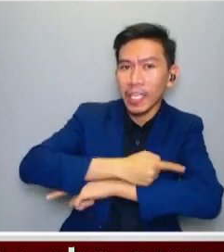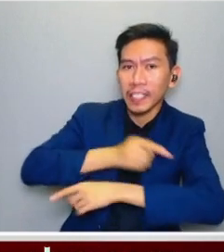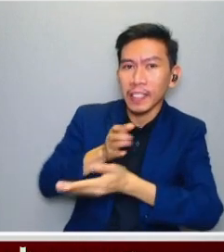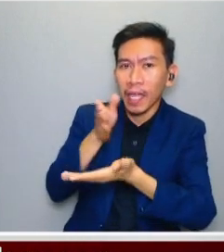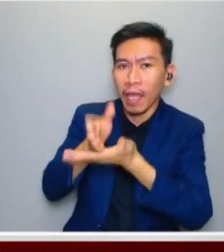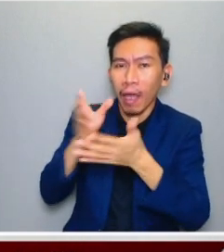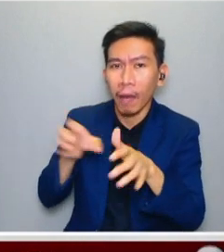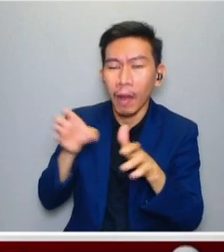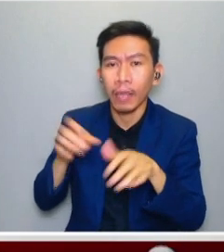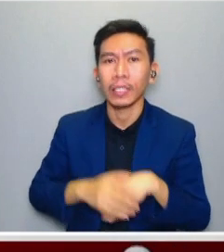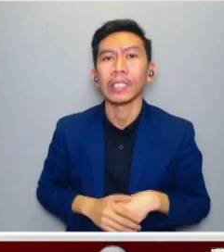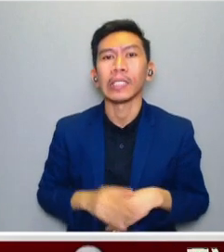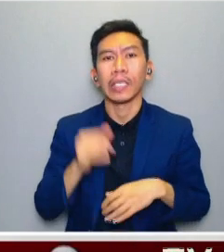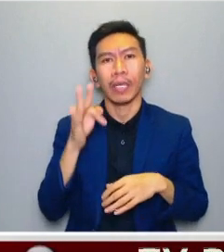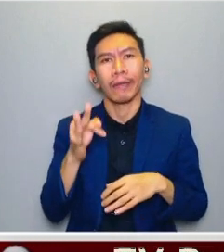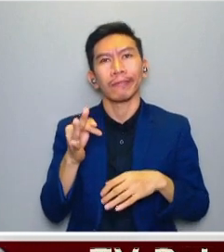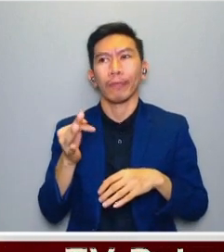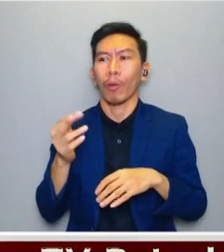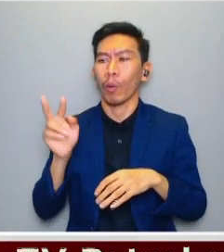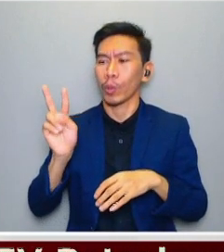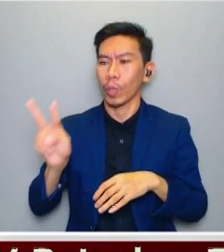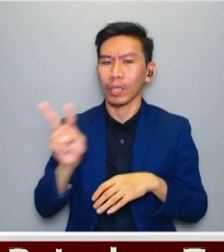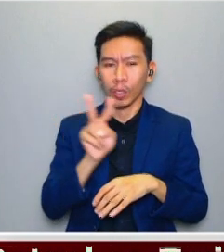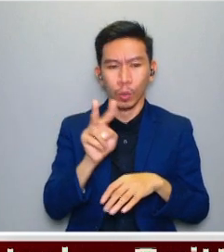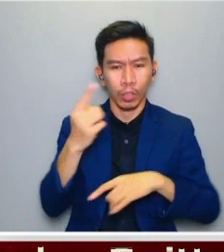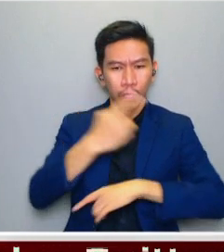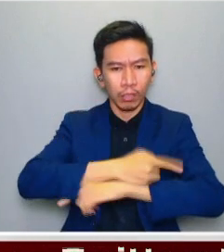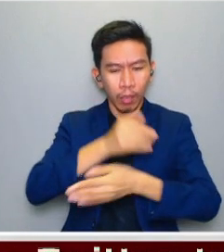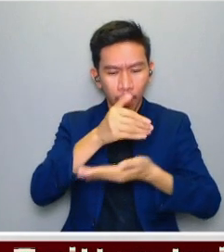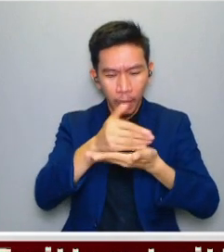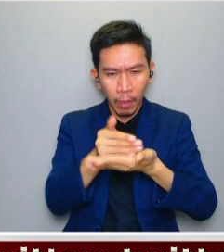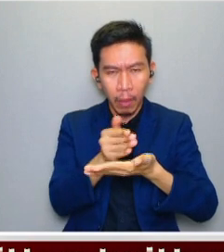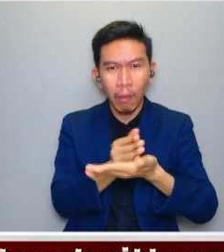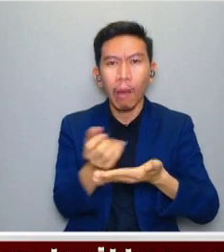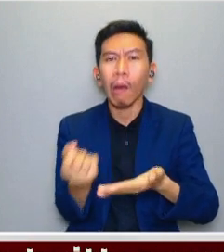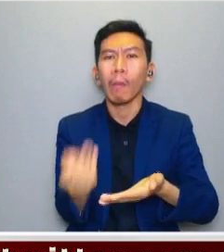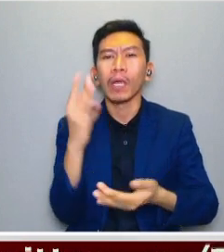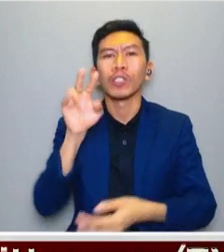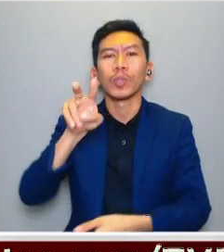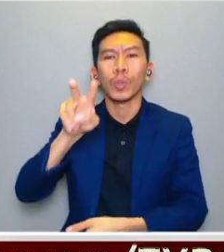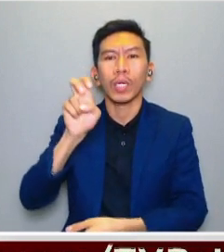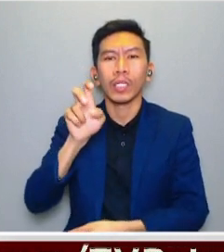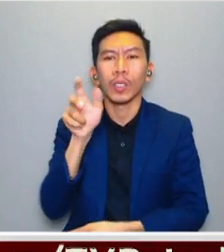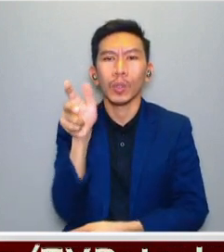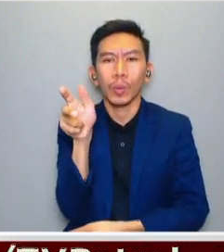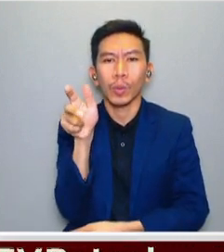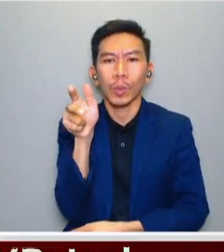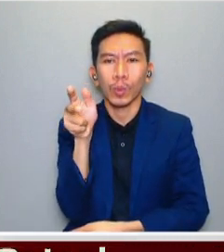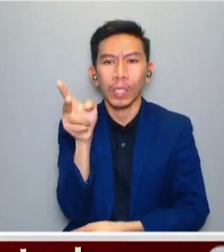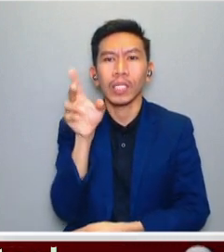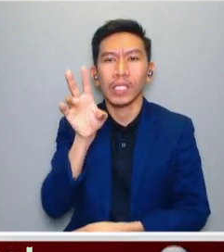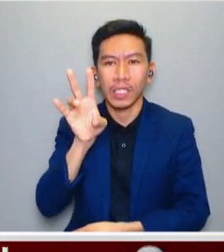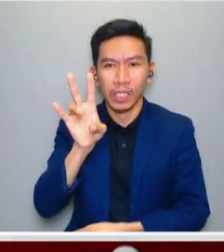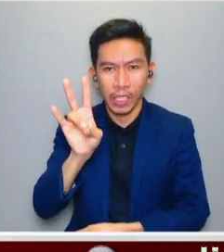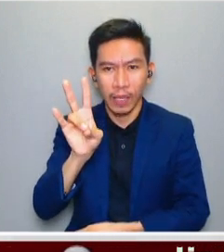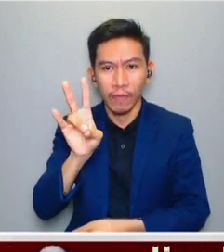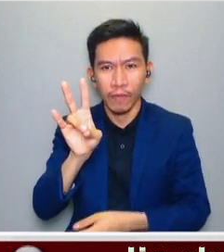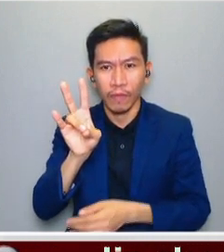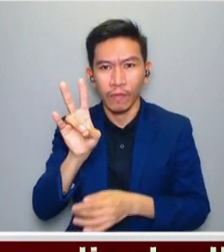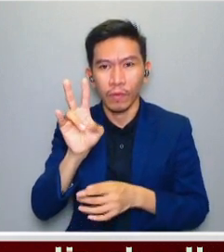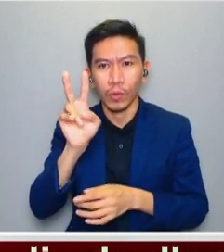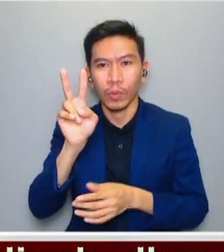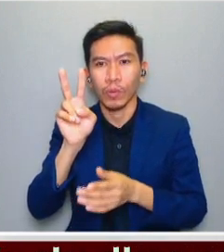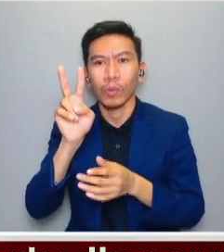sa 22 days, lumalabas na 227 pesos and 27 centavos kada araw ang